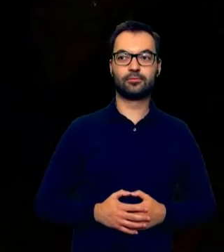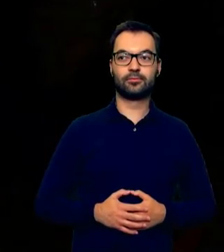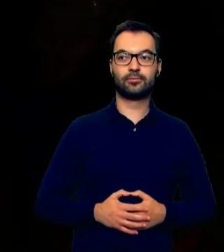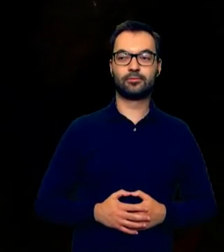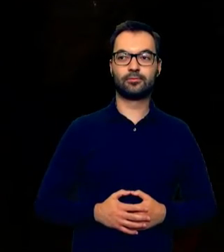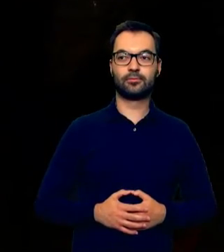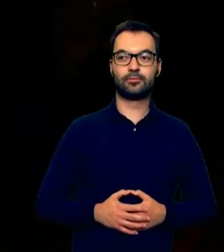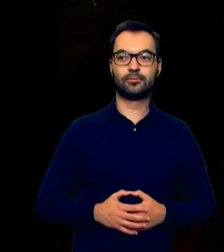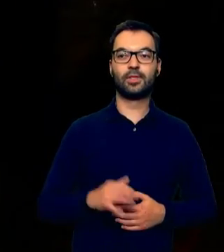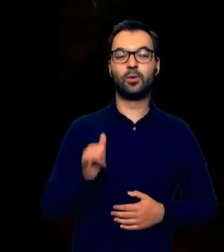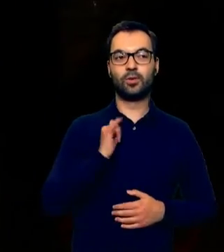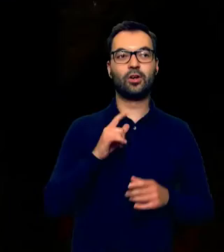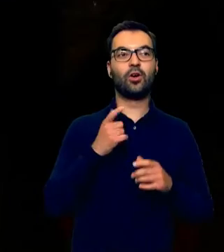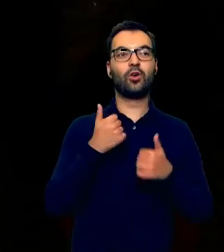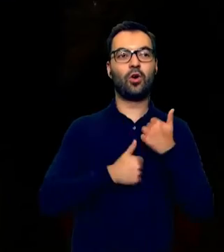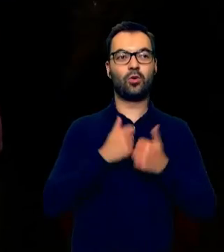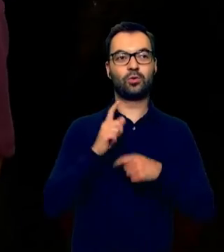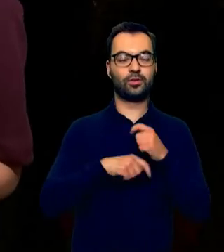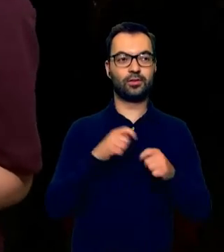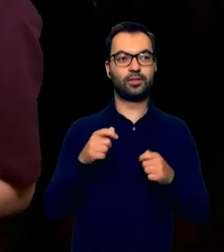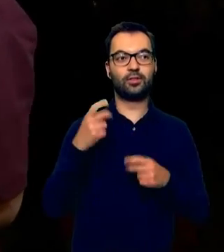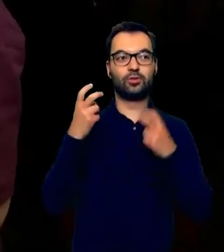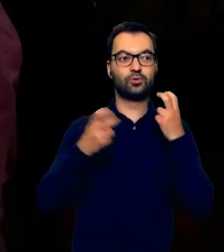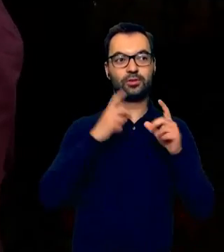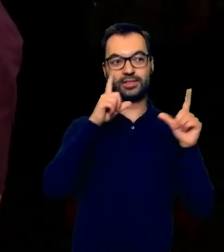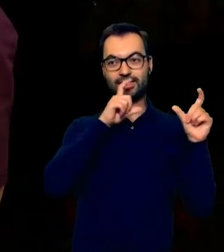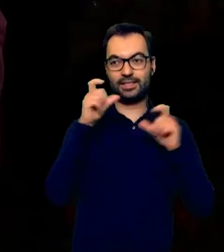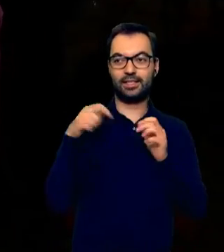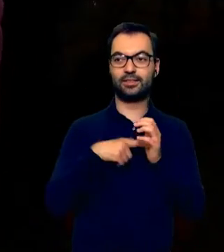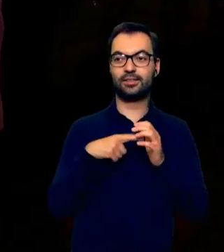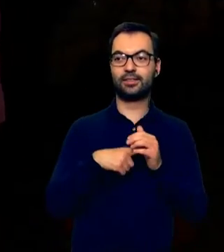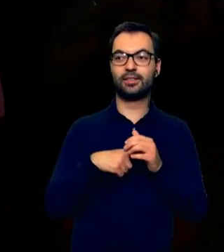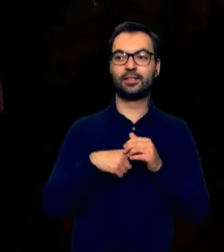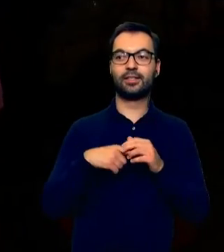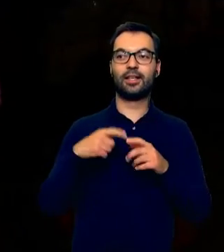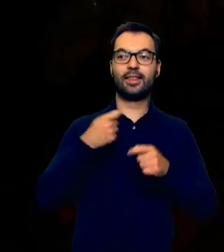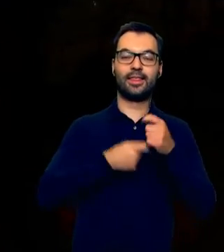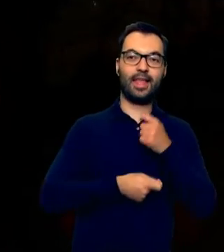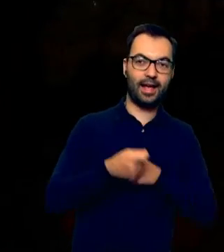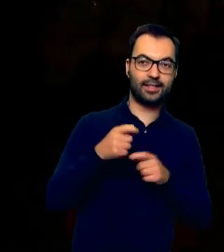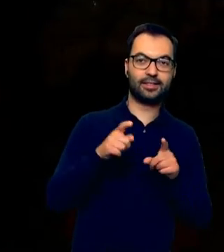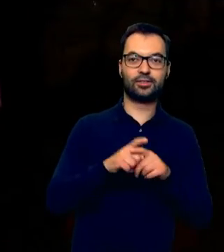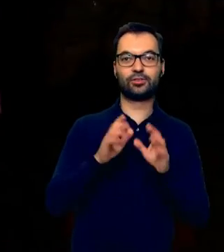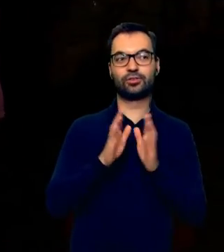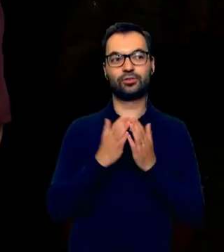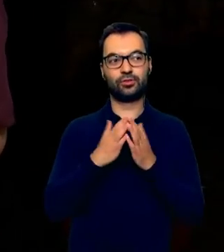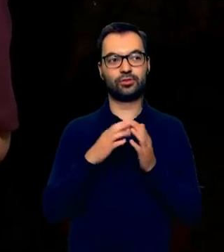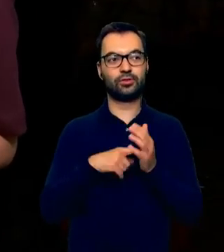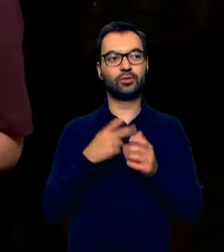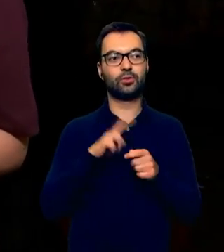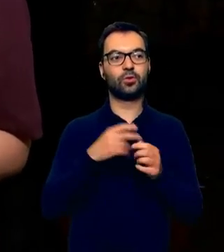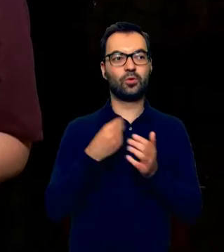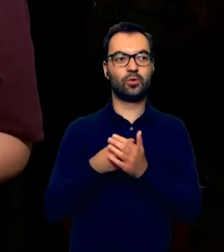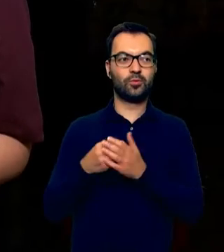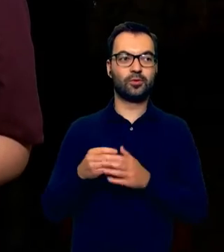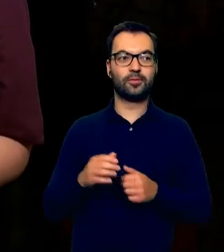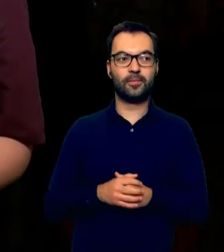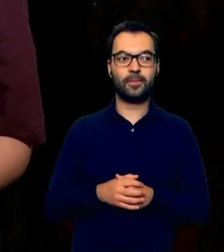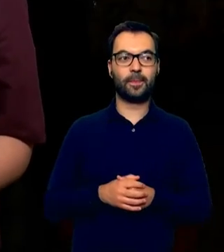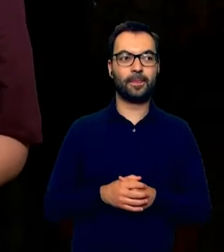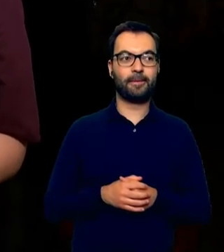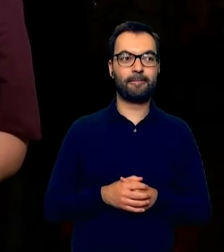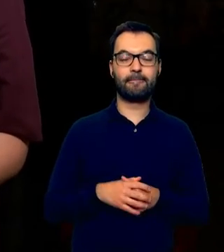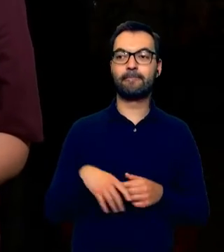Dobra, to jeszcze możemy rozwiązać konkurs. Przypomnę, że szukamy zdjęć, które wiążą się i z naszymi targami, i z książkami, które podczas nich się kupuje.